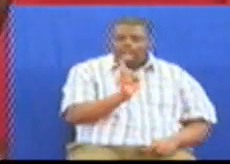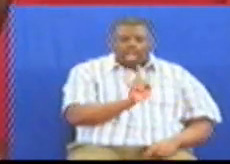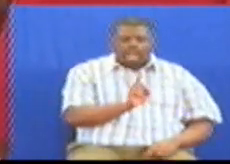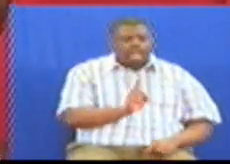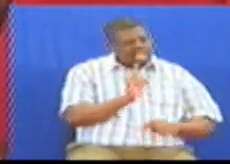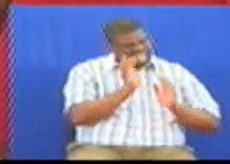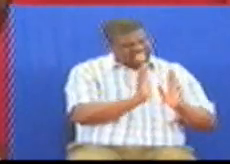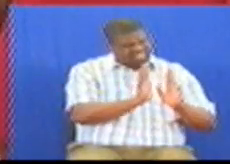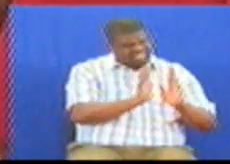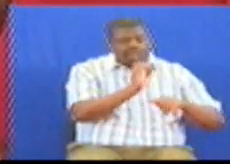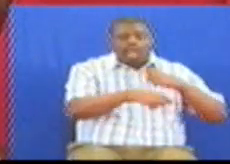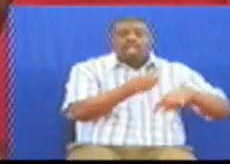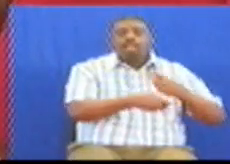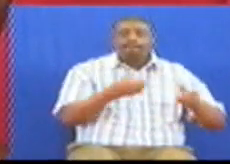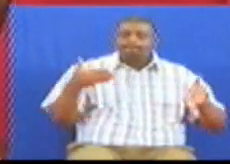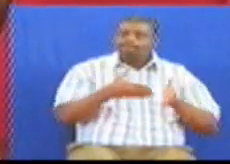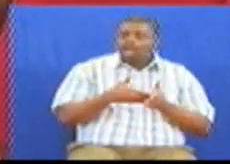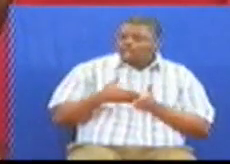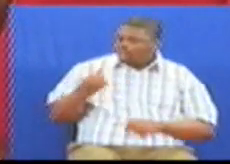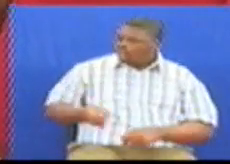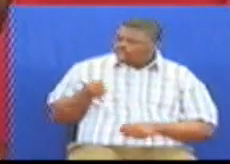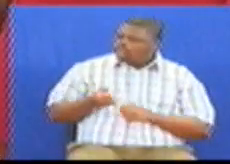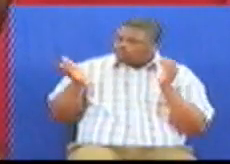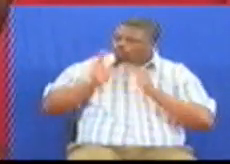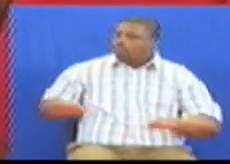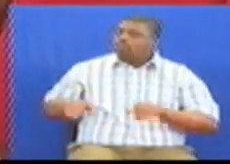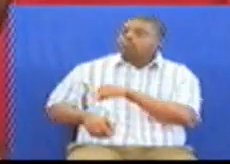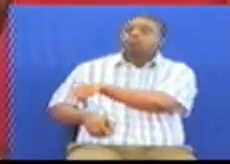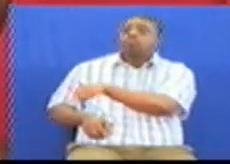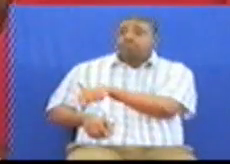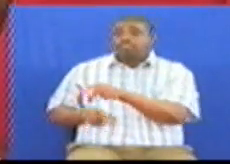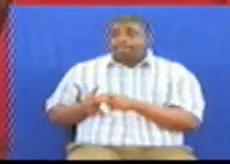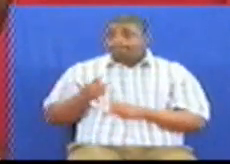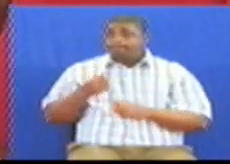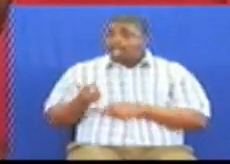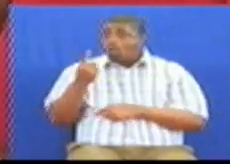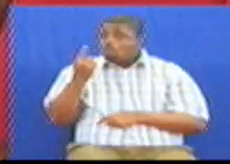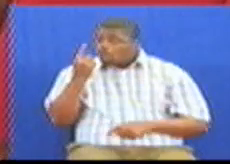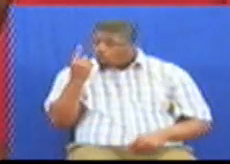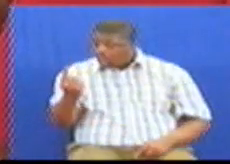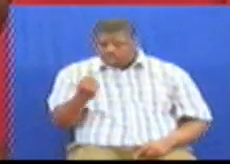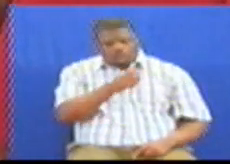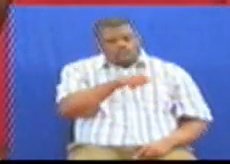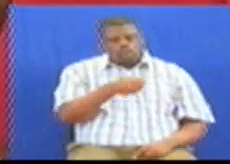Kwa sababu ni kwa mara ya kwanza wanamtumbo wanaona vitu vinasemwa na vinatekelezwa.